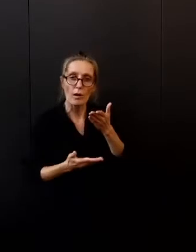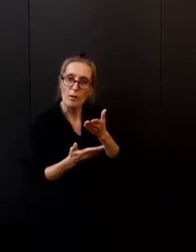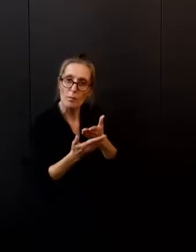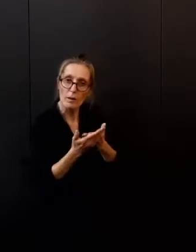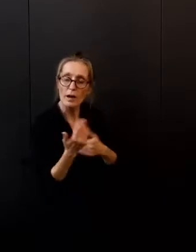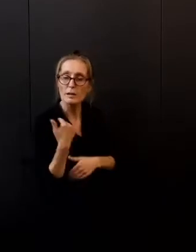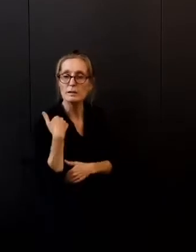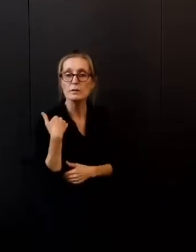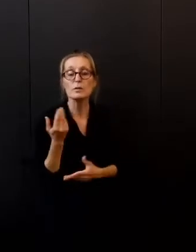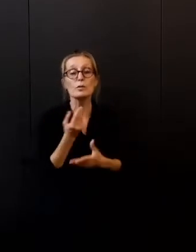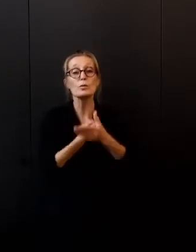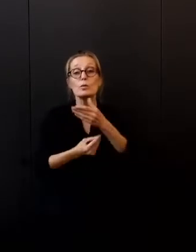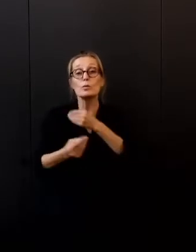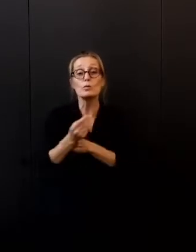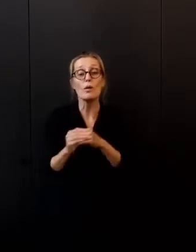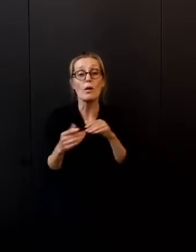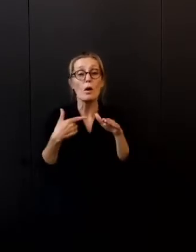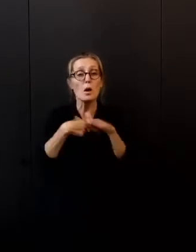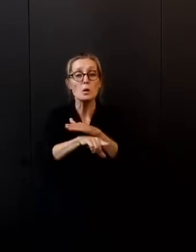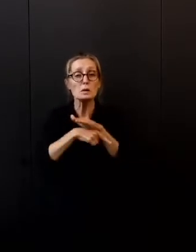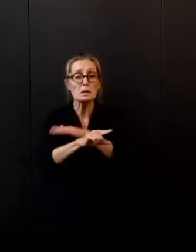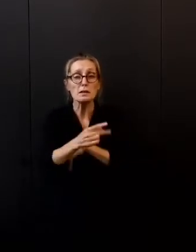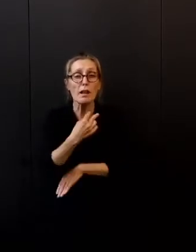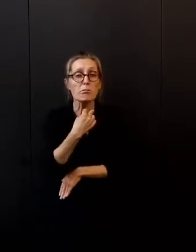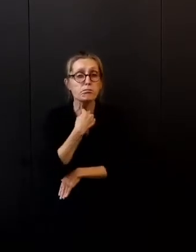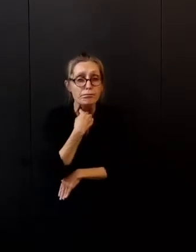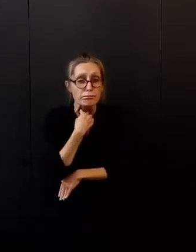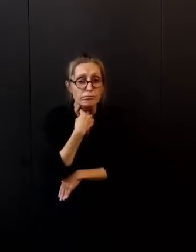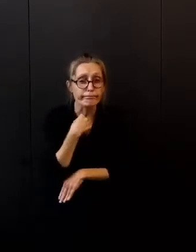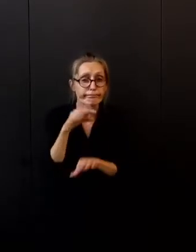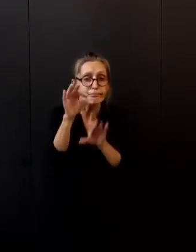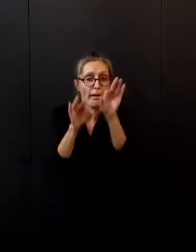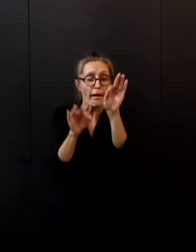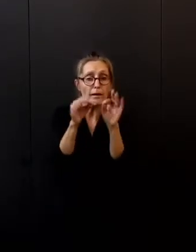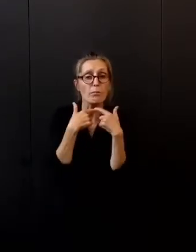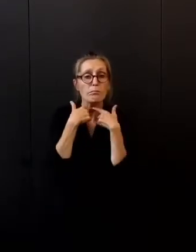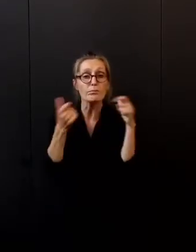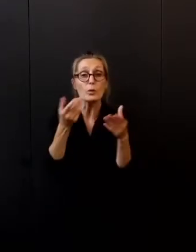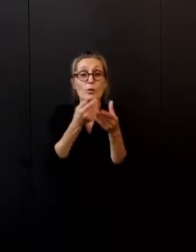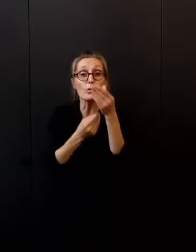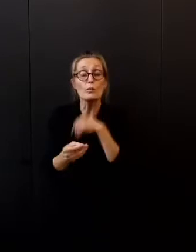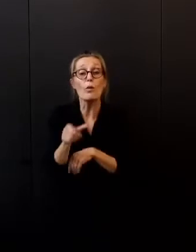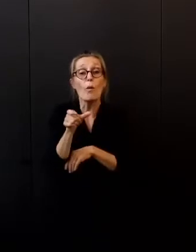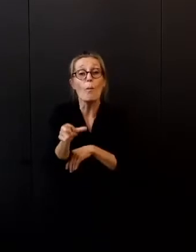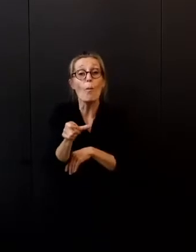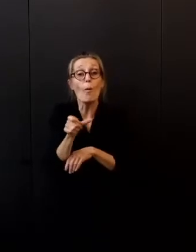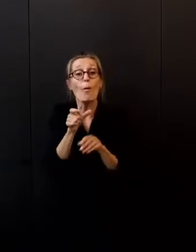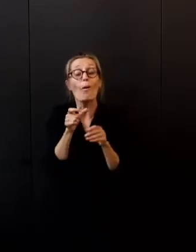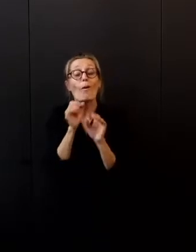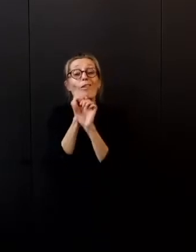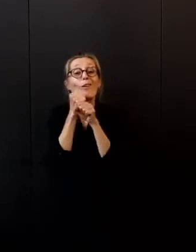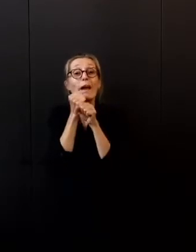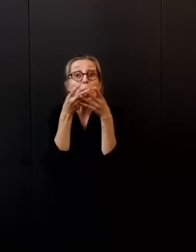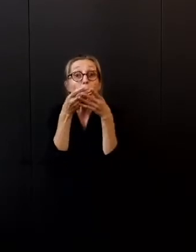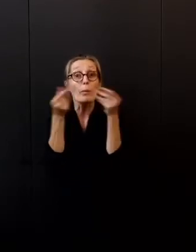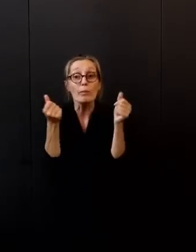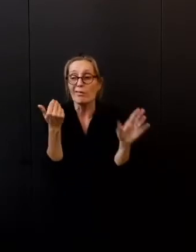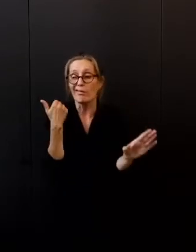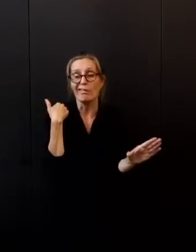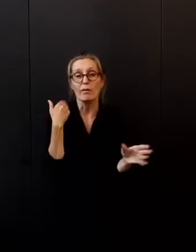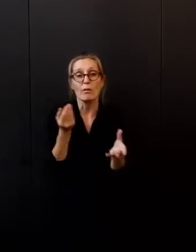à du déblocage logiciel, perte de mot de passe, perte